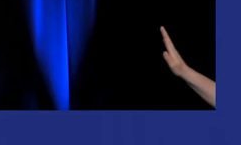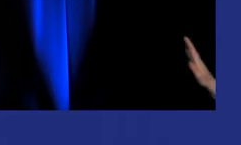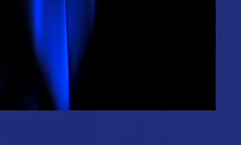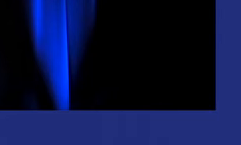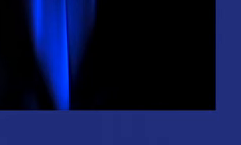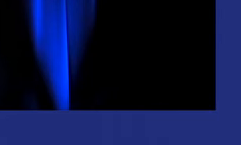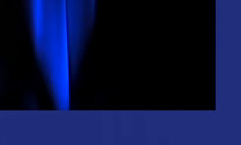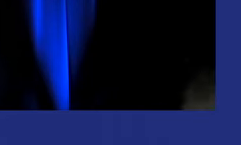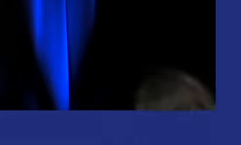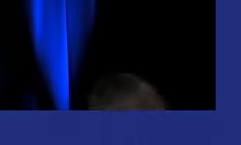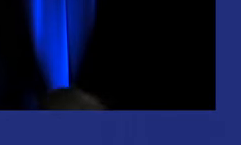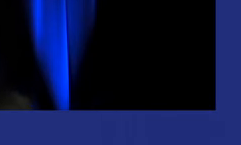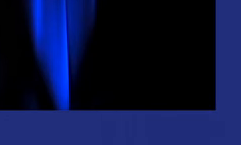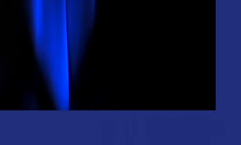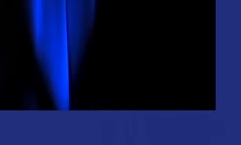moi je suis médiatrice